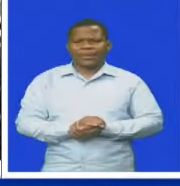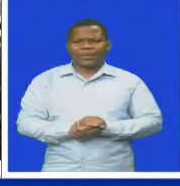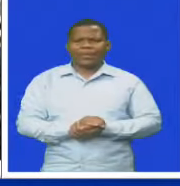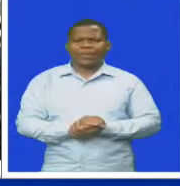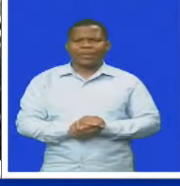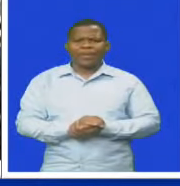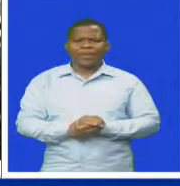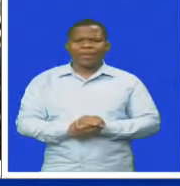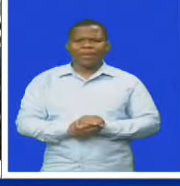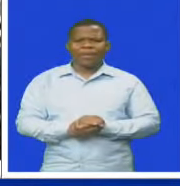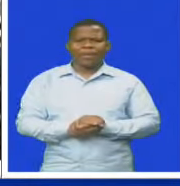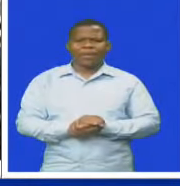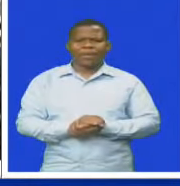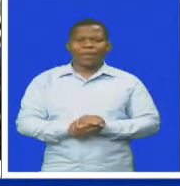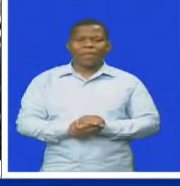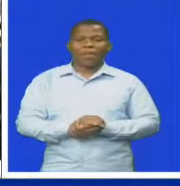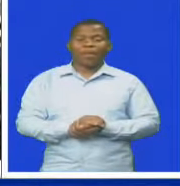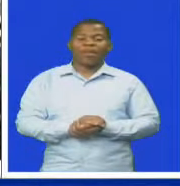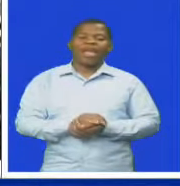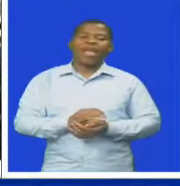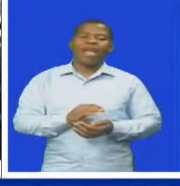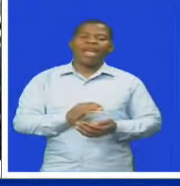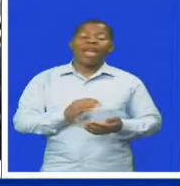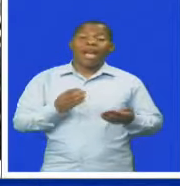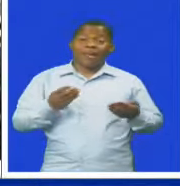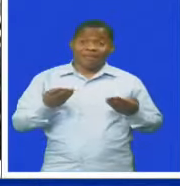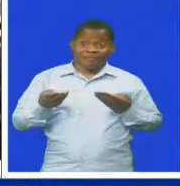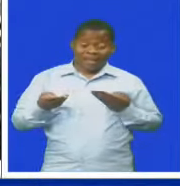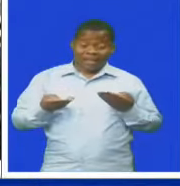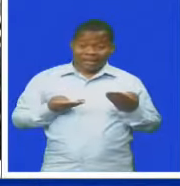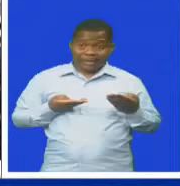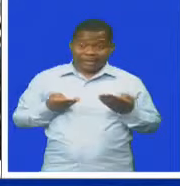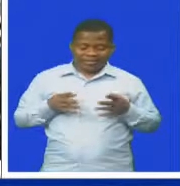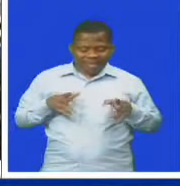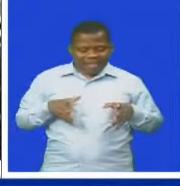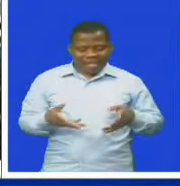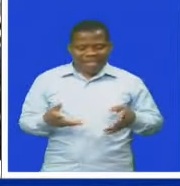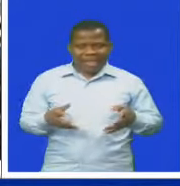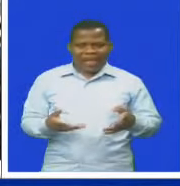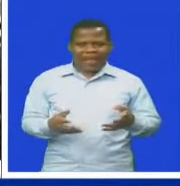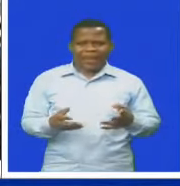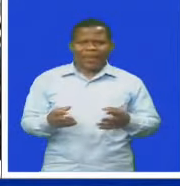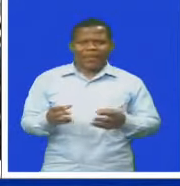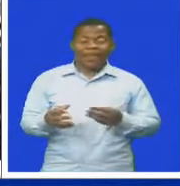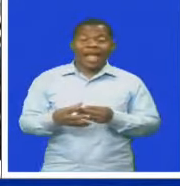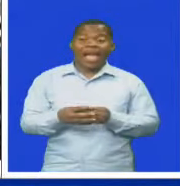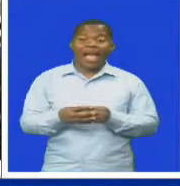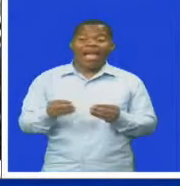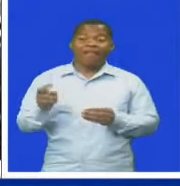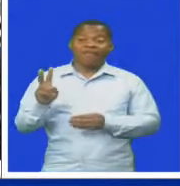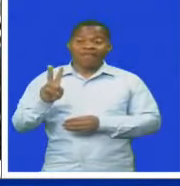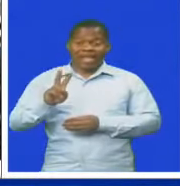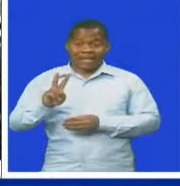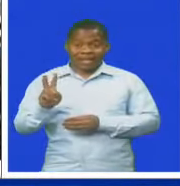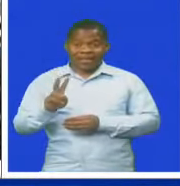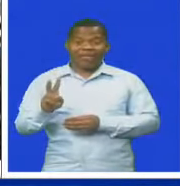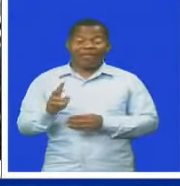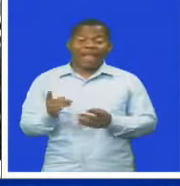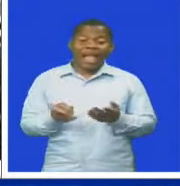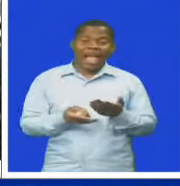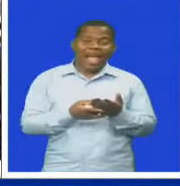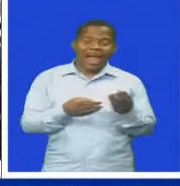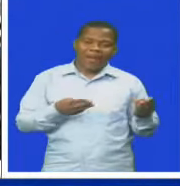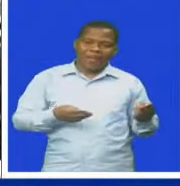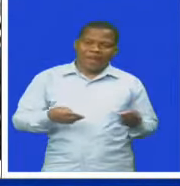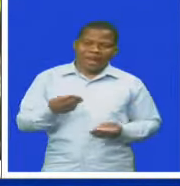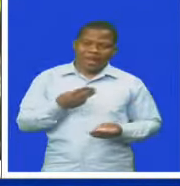Kufundziseka kahle ngebhizinisi yekulima tibhidvo kuyayikhulisa umkhicito kuphindze kukhulise nemathuba etimakethe.